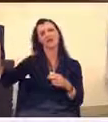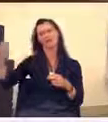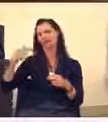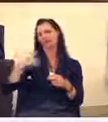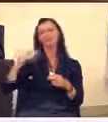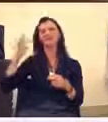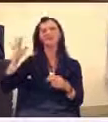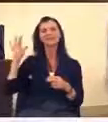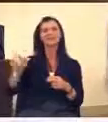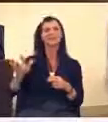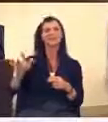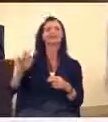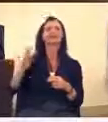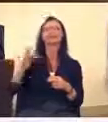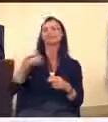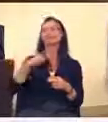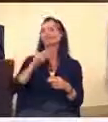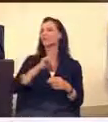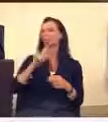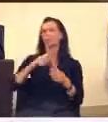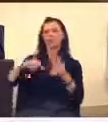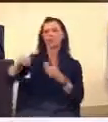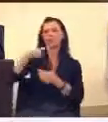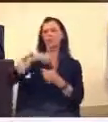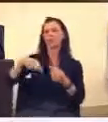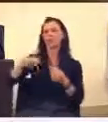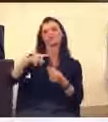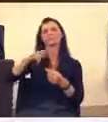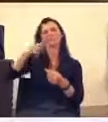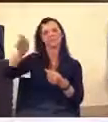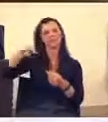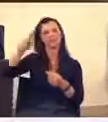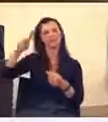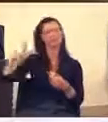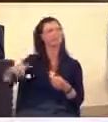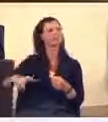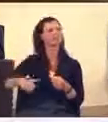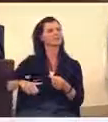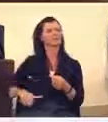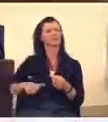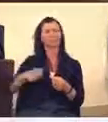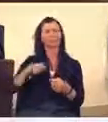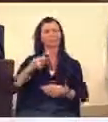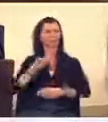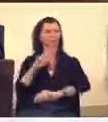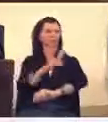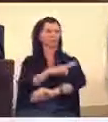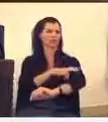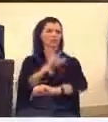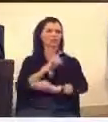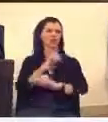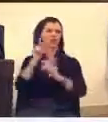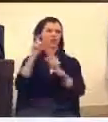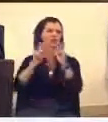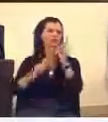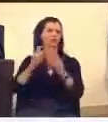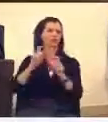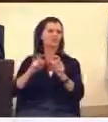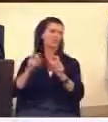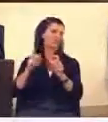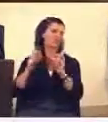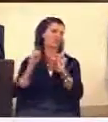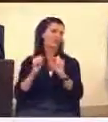נגד הטענה הזאת. אנחנו לא כולנו פה מסתובבים בתוך מרחב שאנחנו לא שוטרים ואנחנו לא אנשי ביטחון, אנחנו אנשים